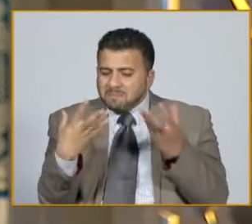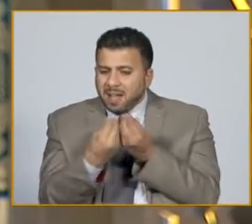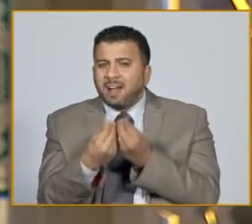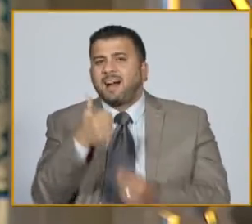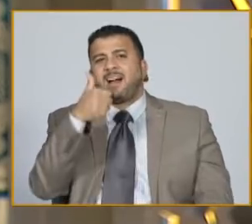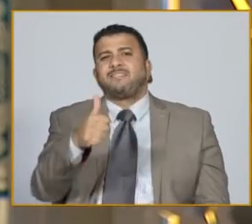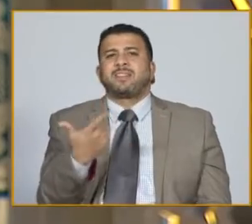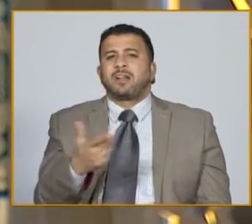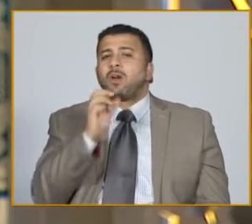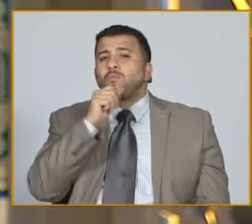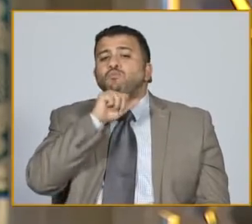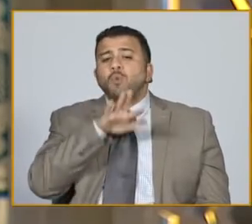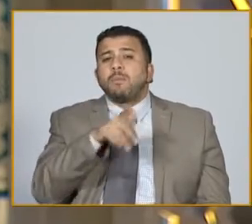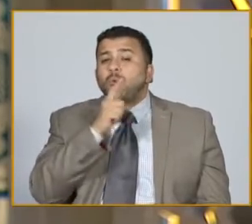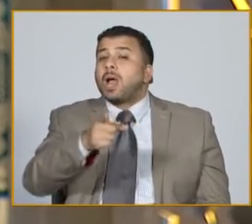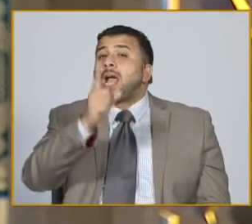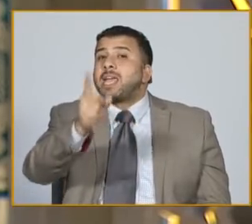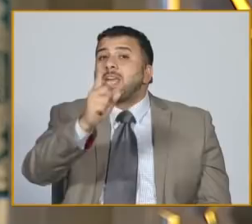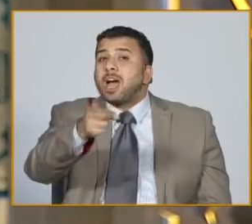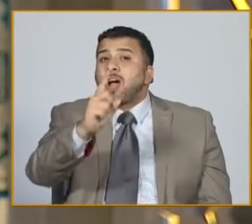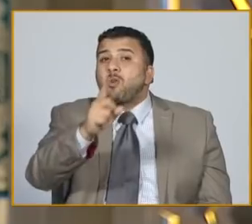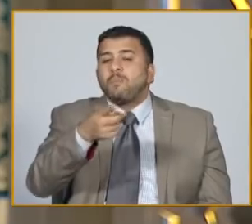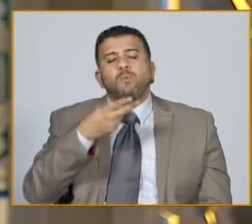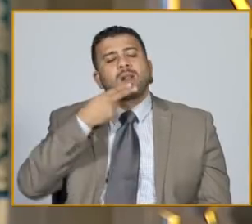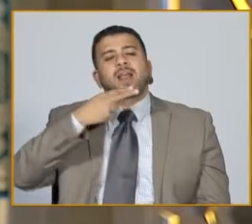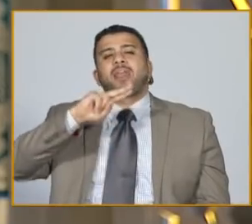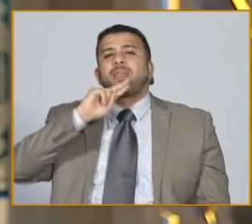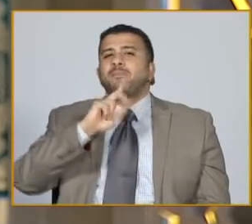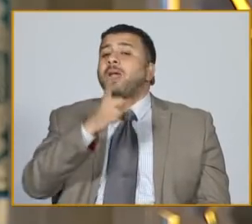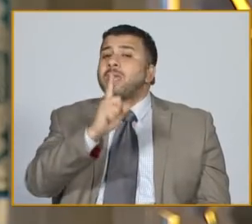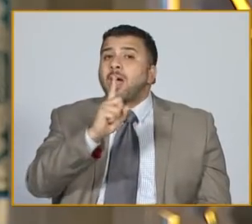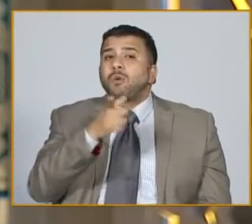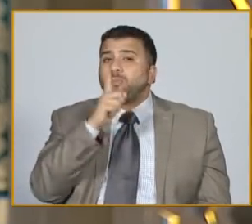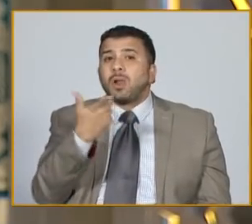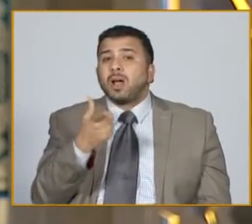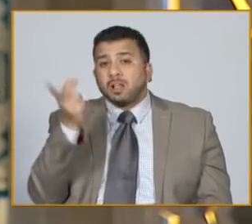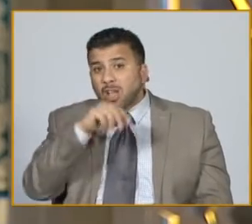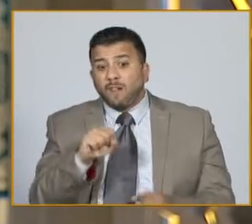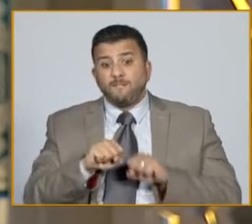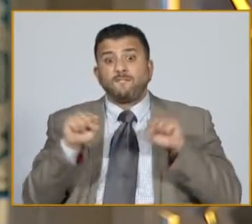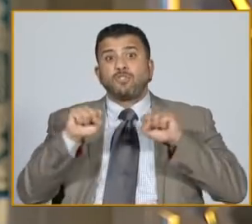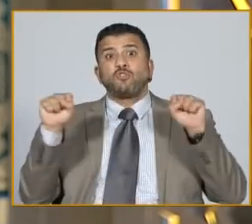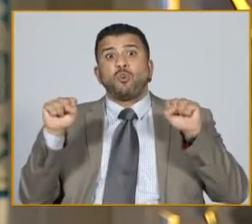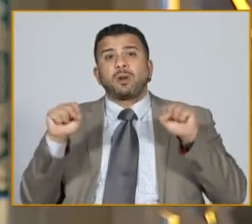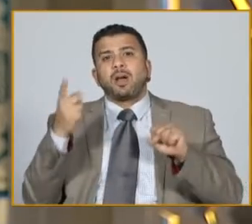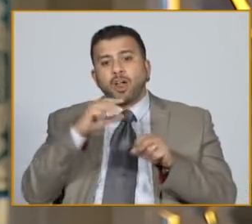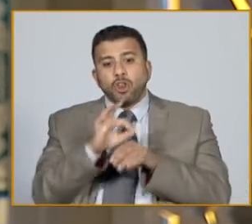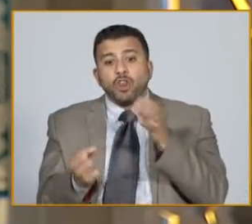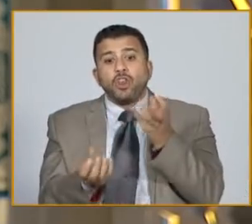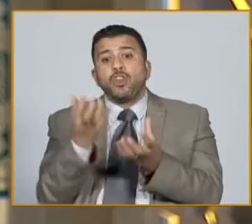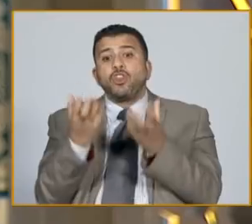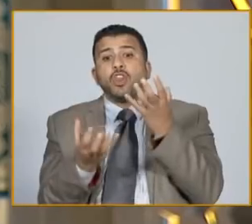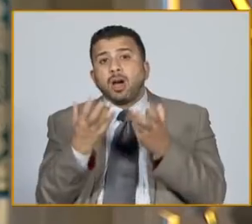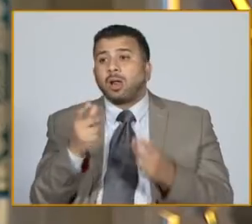يقول إياكم والكذب، فإن الكذب يهدي إلى الفجور، وإن الفجور يهدي إلى النار، وإن الرجل لا يزال